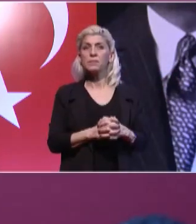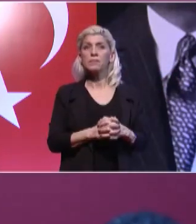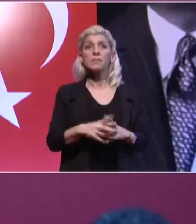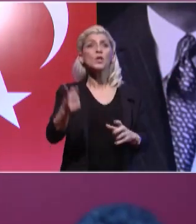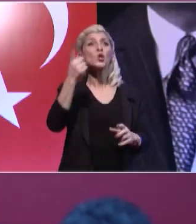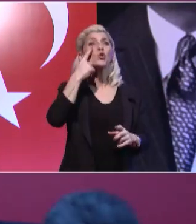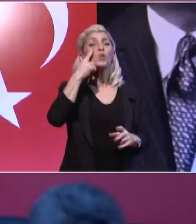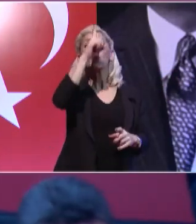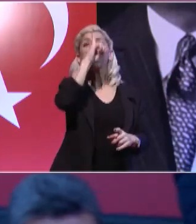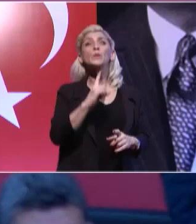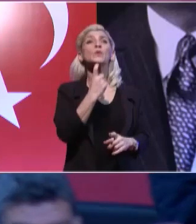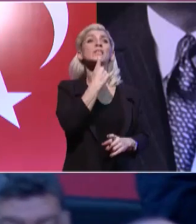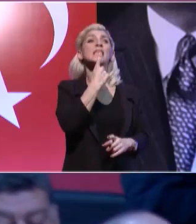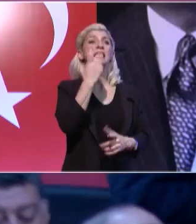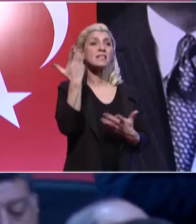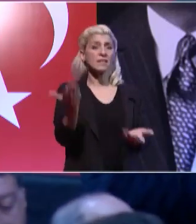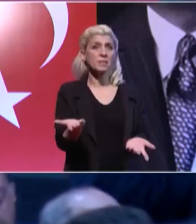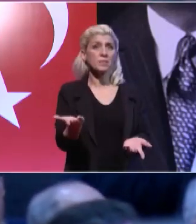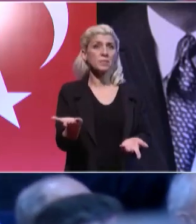Cumhuriyetin 100. yılında